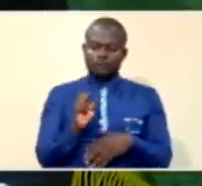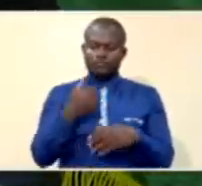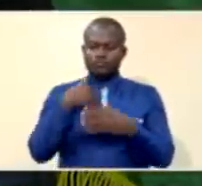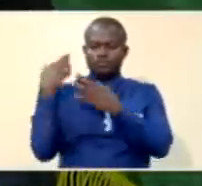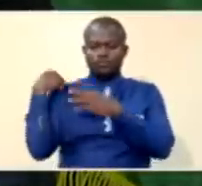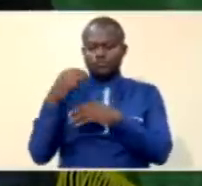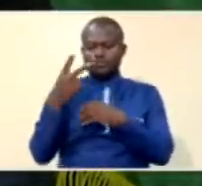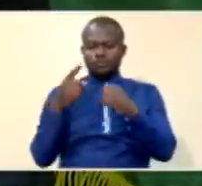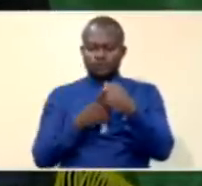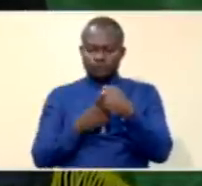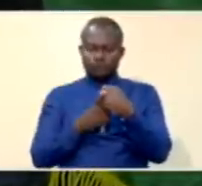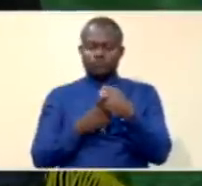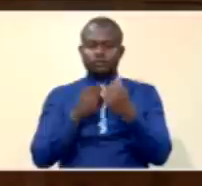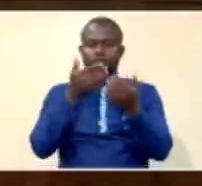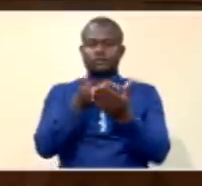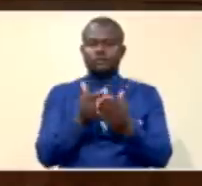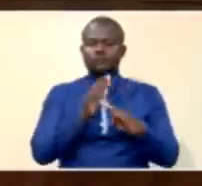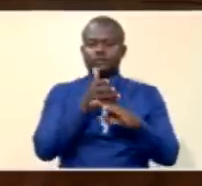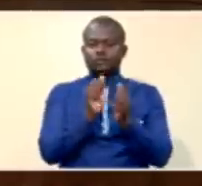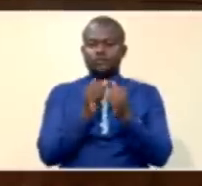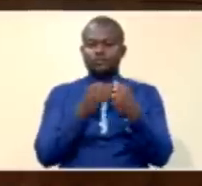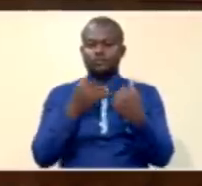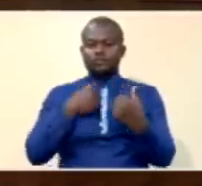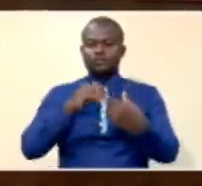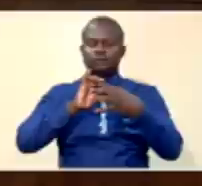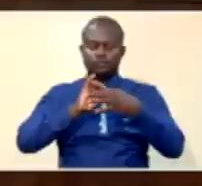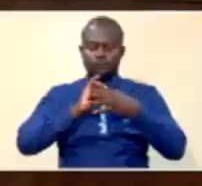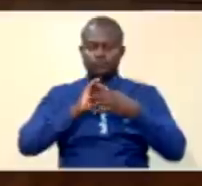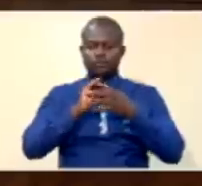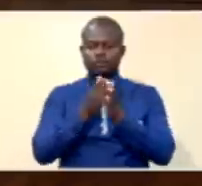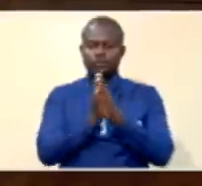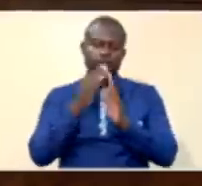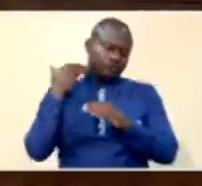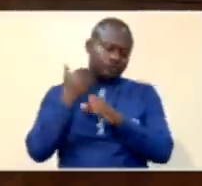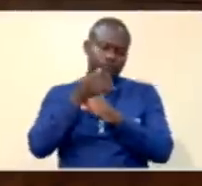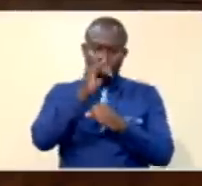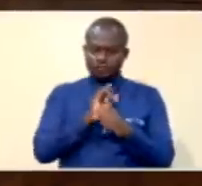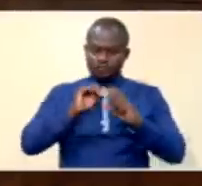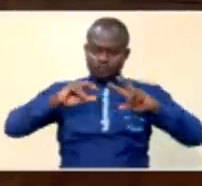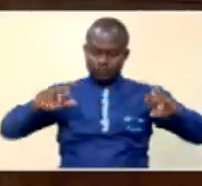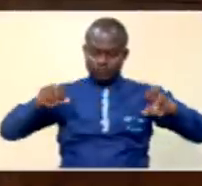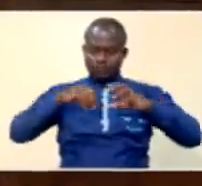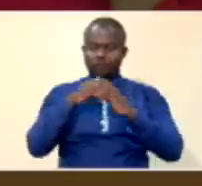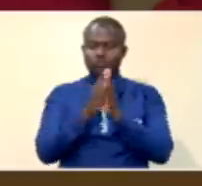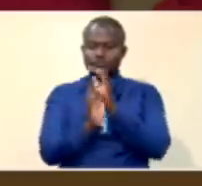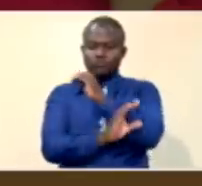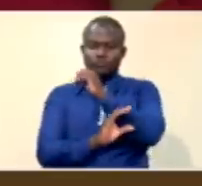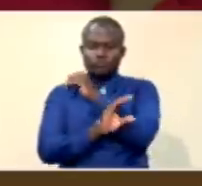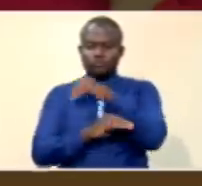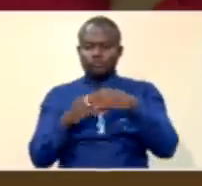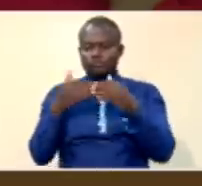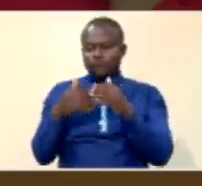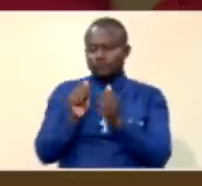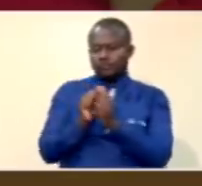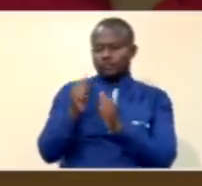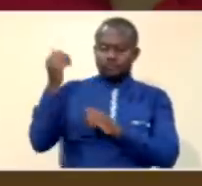inshingano 26 aho izigera kuri 18 zifitanye isano n'amateka ya Jenoside yakorewe Abatutsi. Ubushakashatsi ku mateka y'igihugu yaba ya hafi n'aya